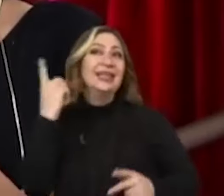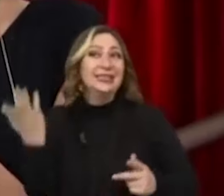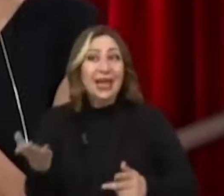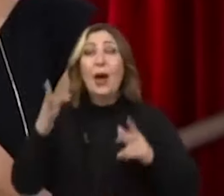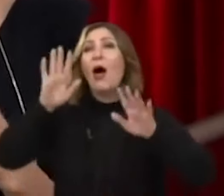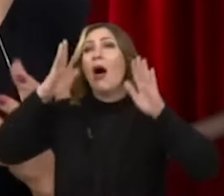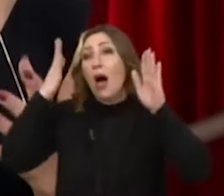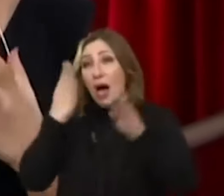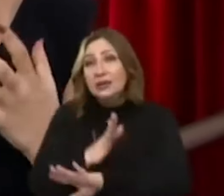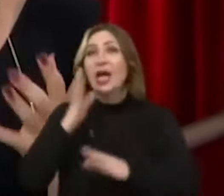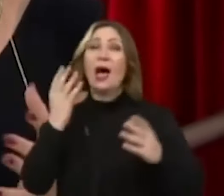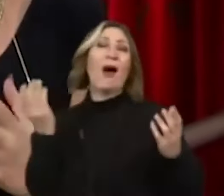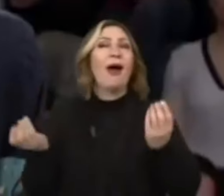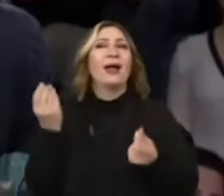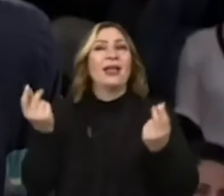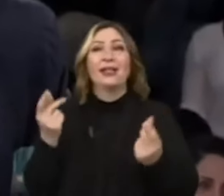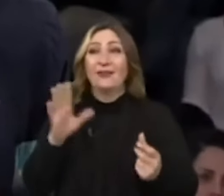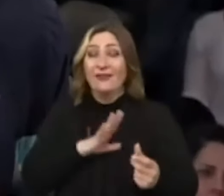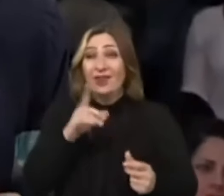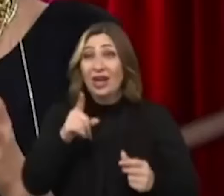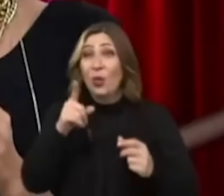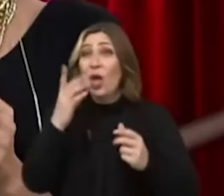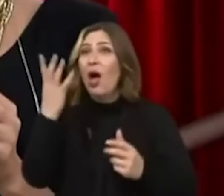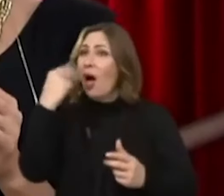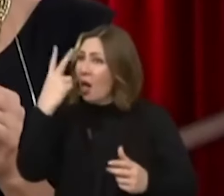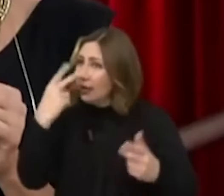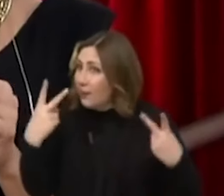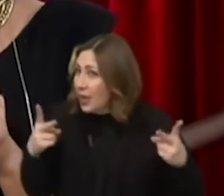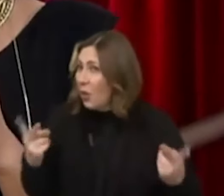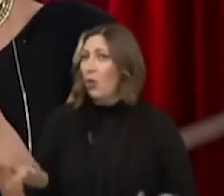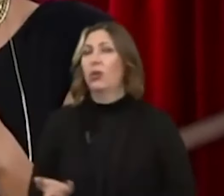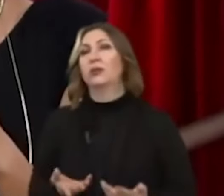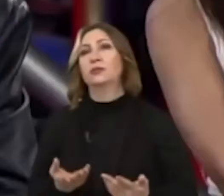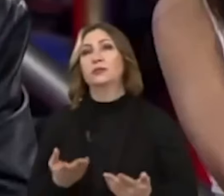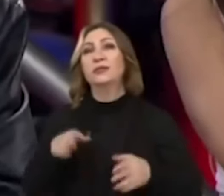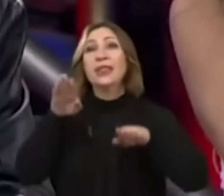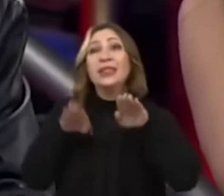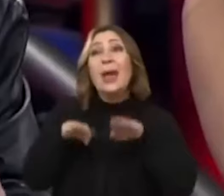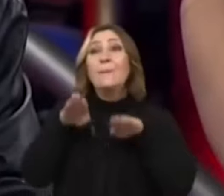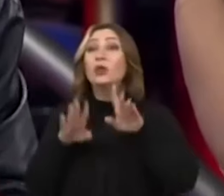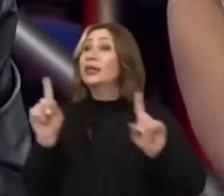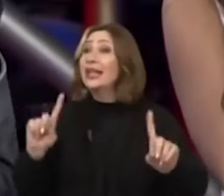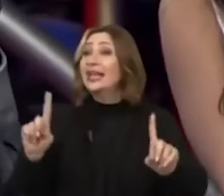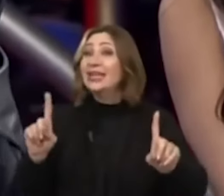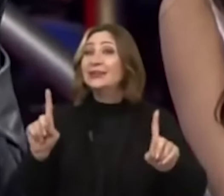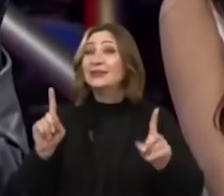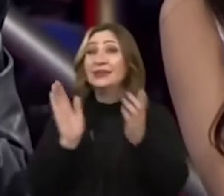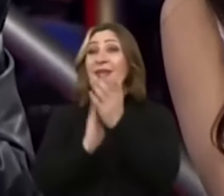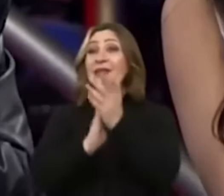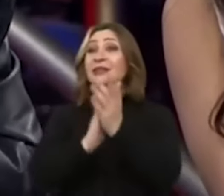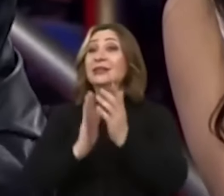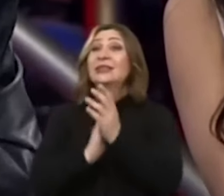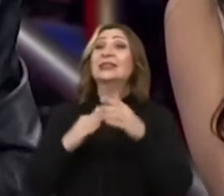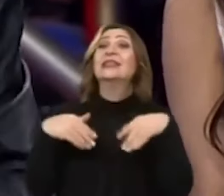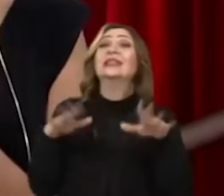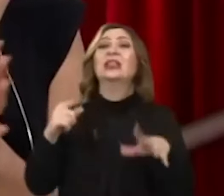aslında hareketli bir şarkıda insanları ağlatabilir. Tabii ki. Tempo değildir söz konusu. İlla ağır İçinde